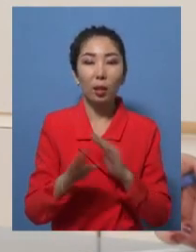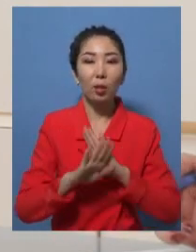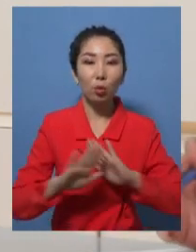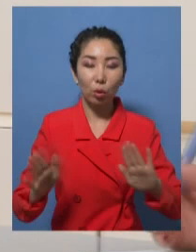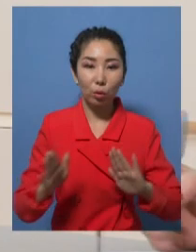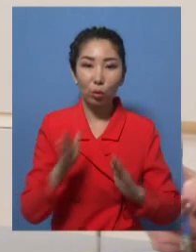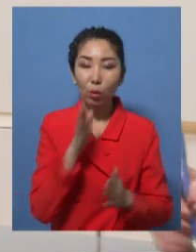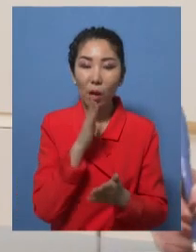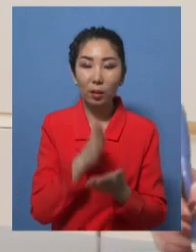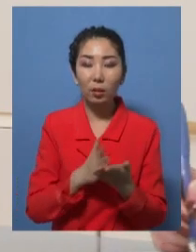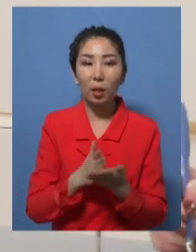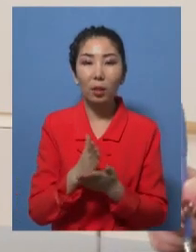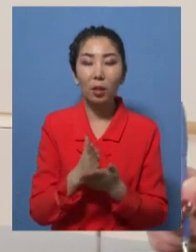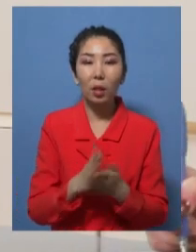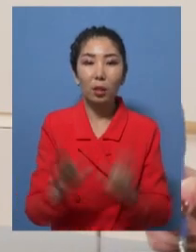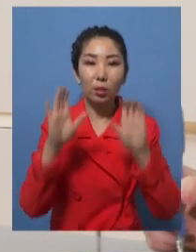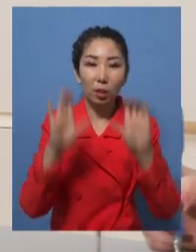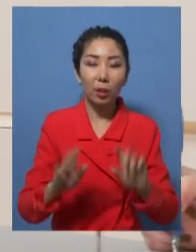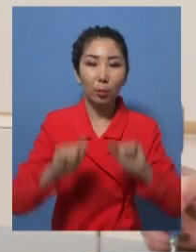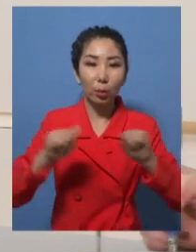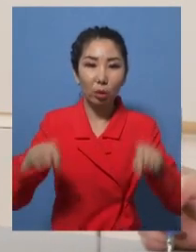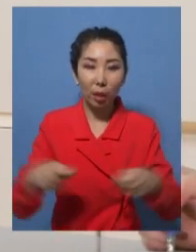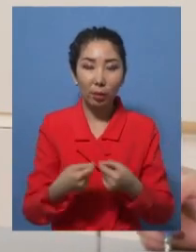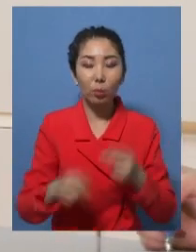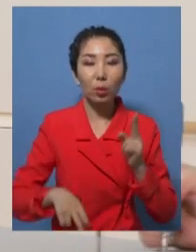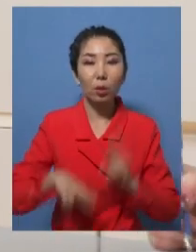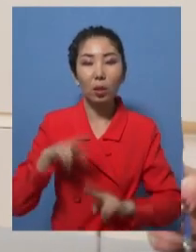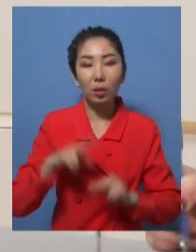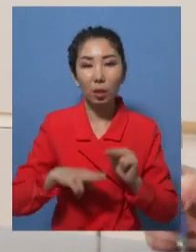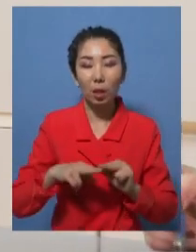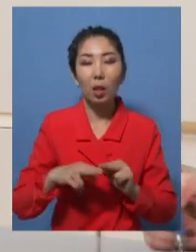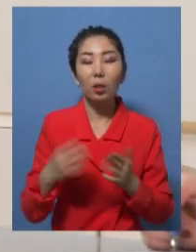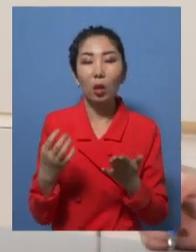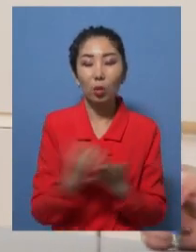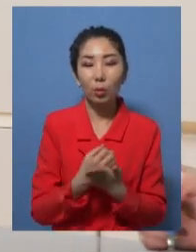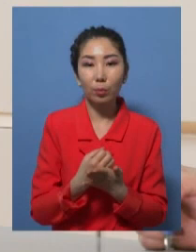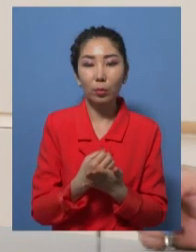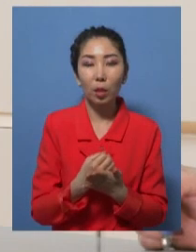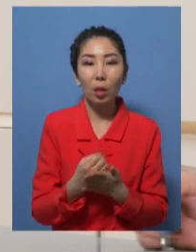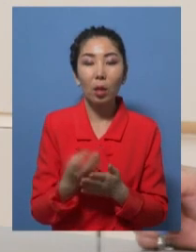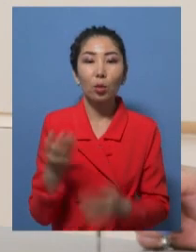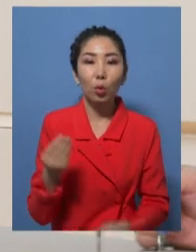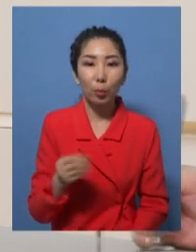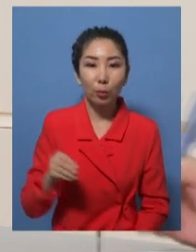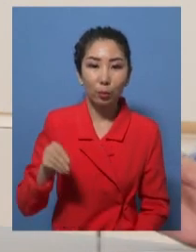салу кезінде заңды бұзған мердігерлерді анықталып отыр. Ол жаңағы жол салуға арналған